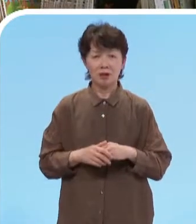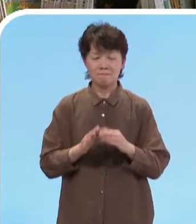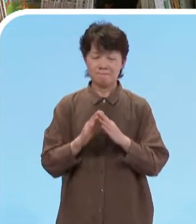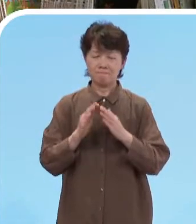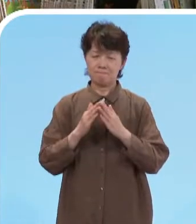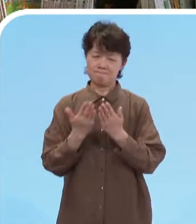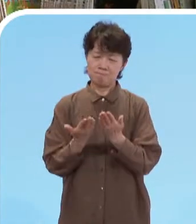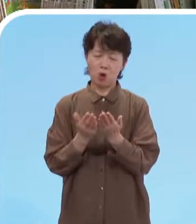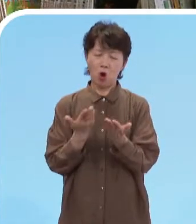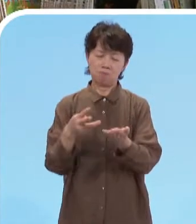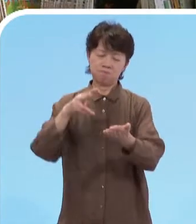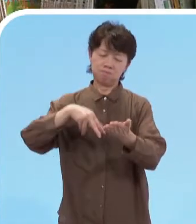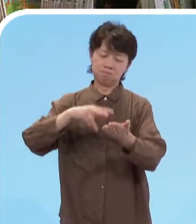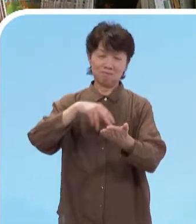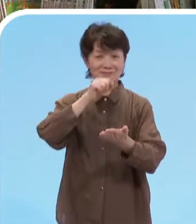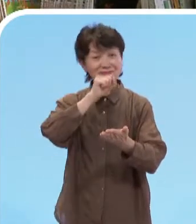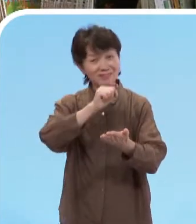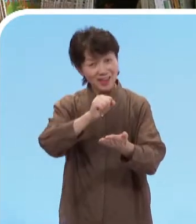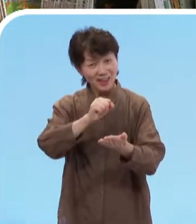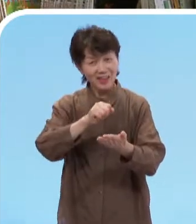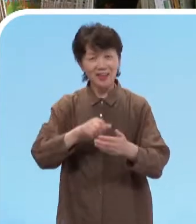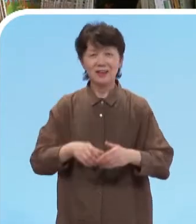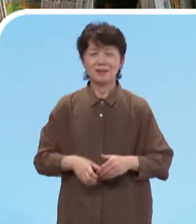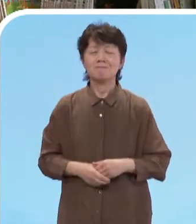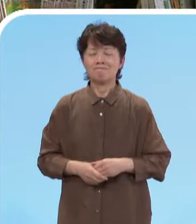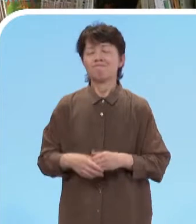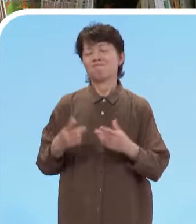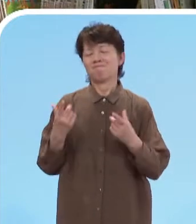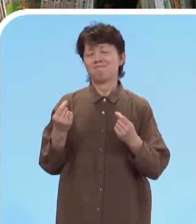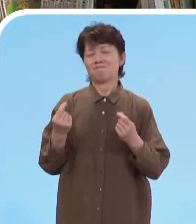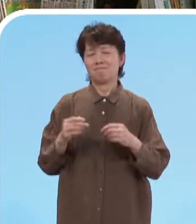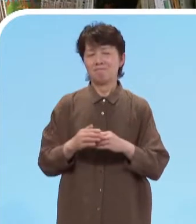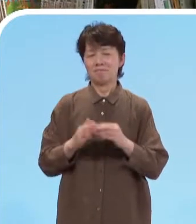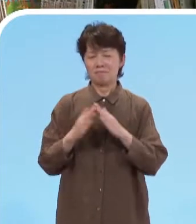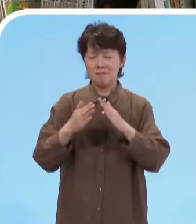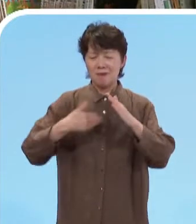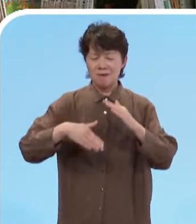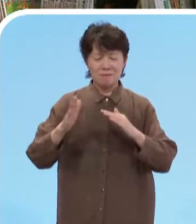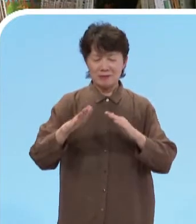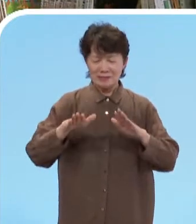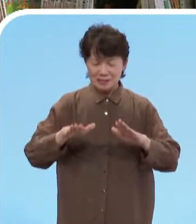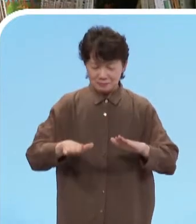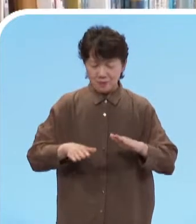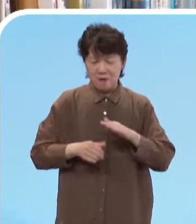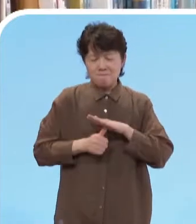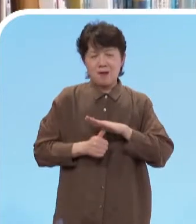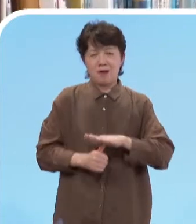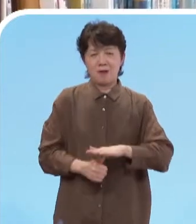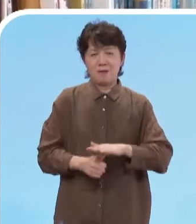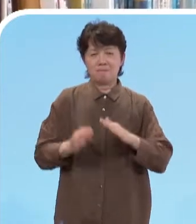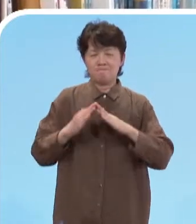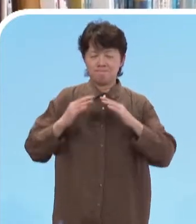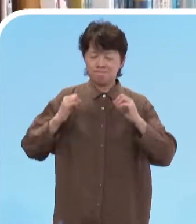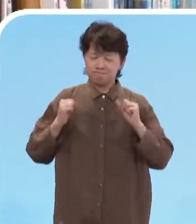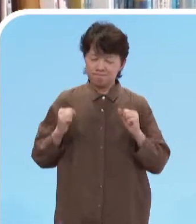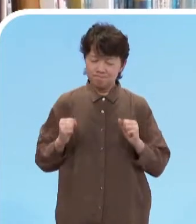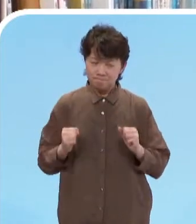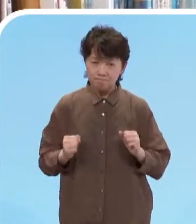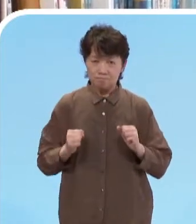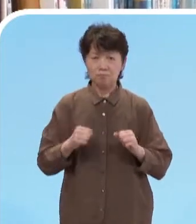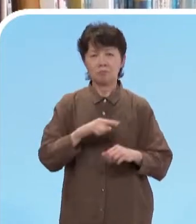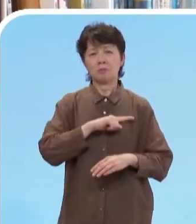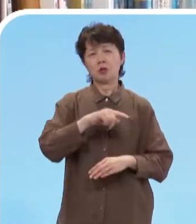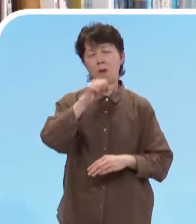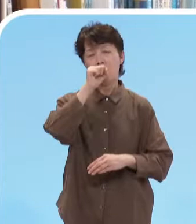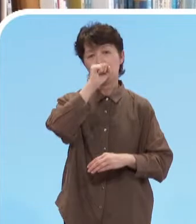めて読書っていうのもいいですよね。 そうですね、うん、今はお出かけを我慢してお家の中で過ごしていただくの